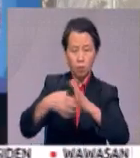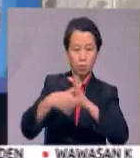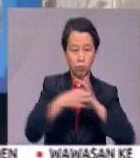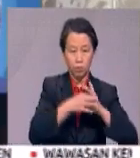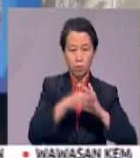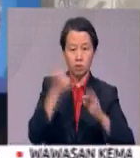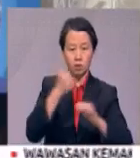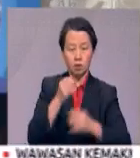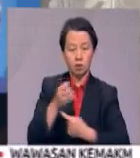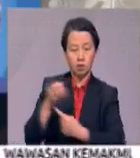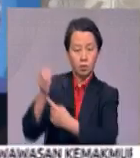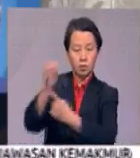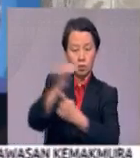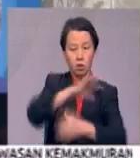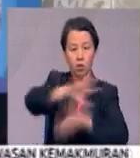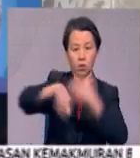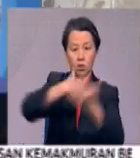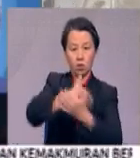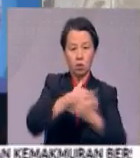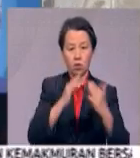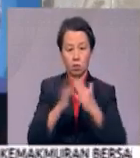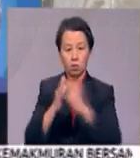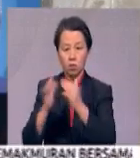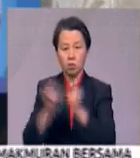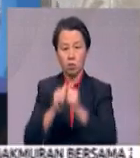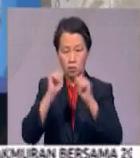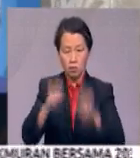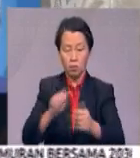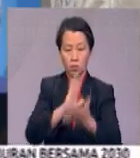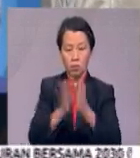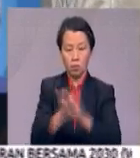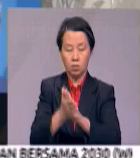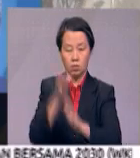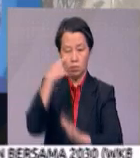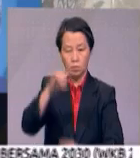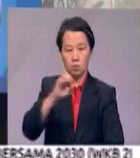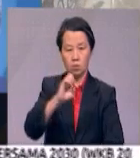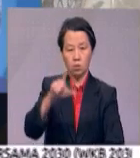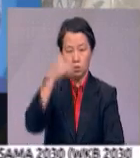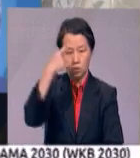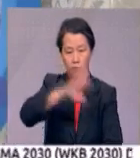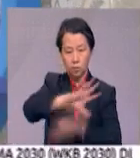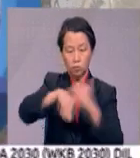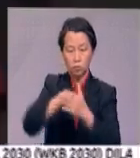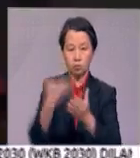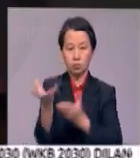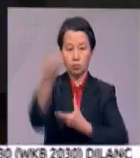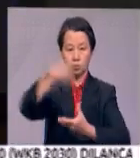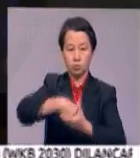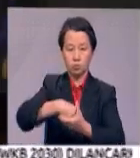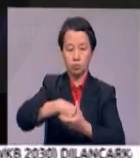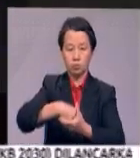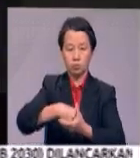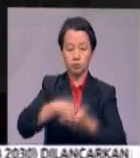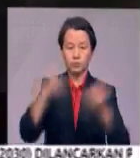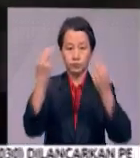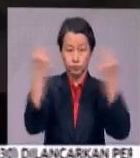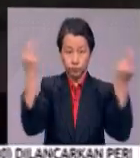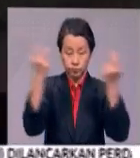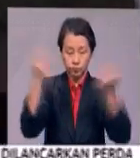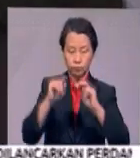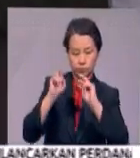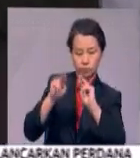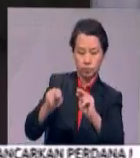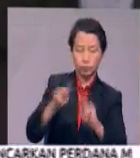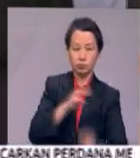flame in the host city will undoubtedly be a clarion call to all those involved. Upacara berkenaan